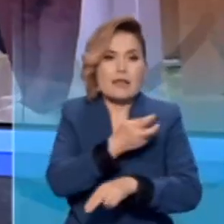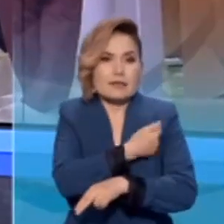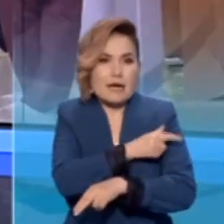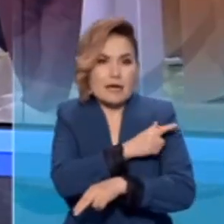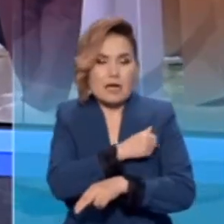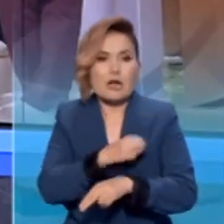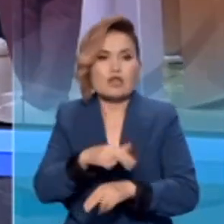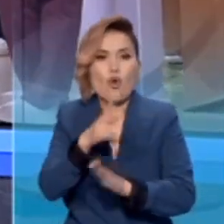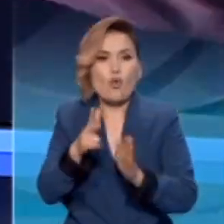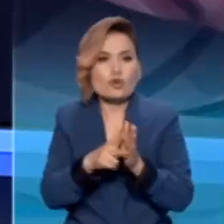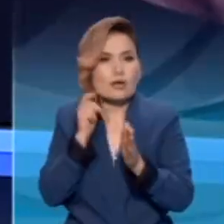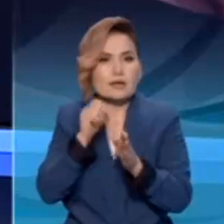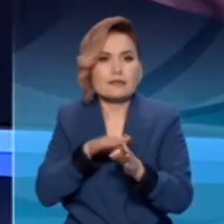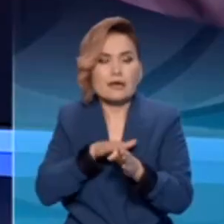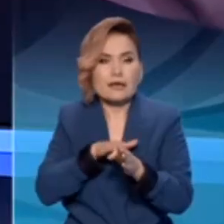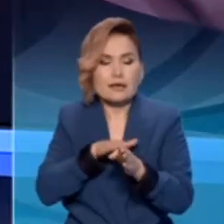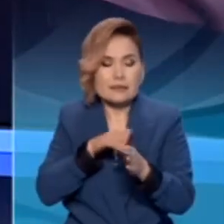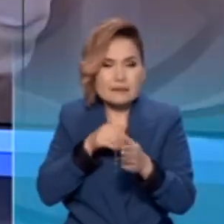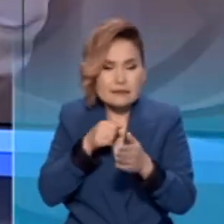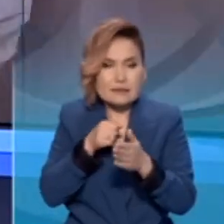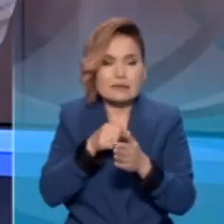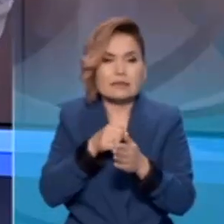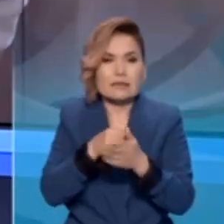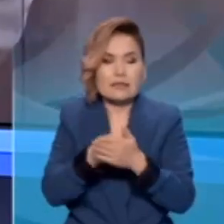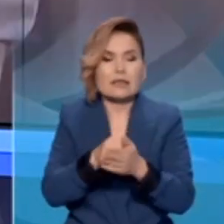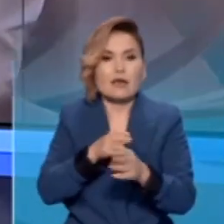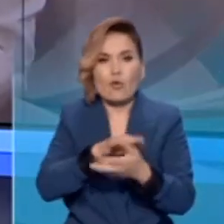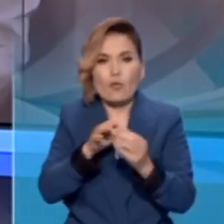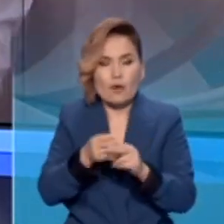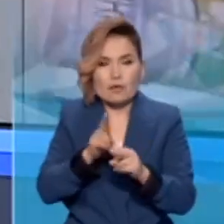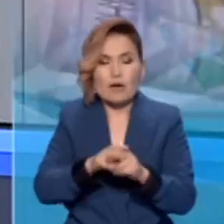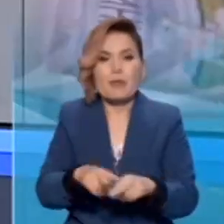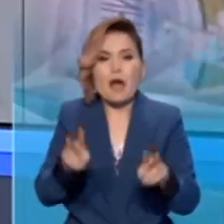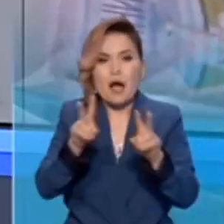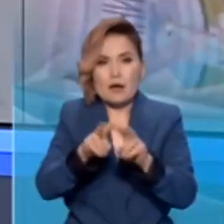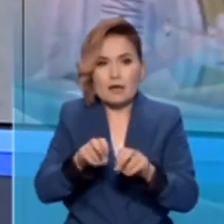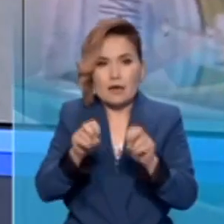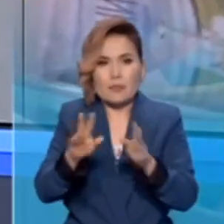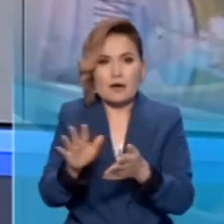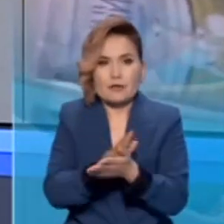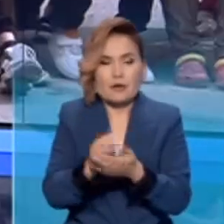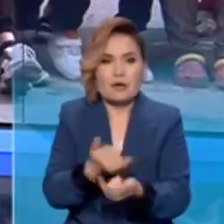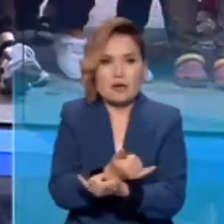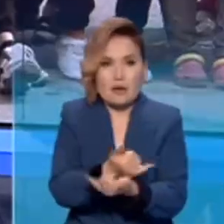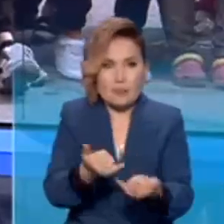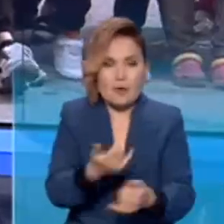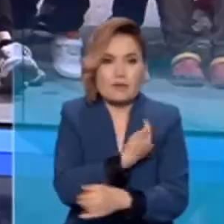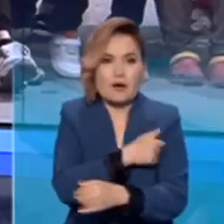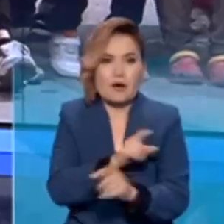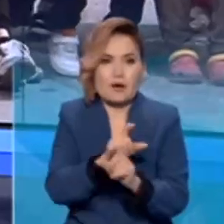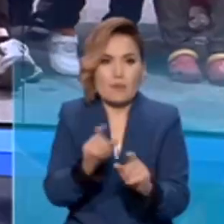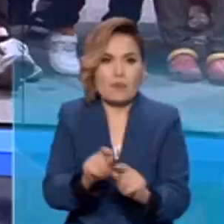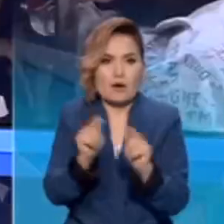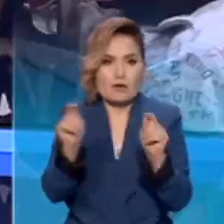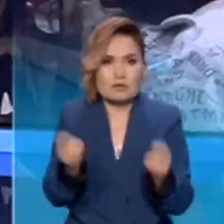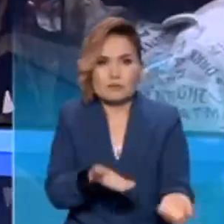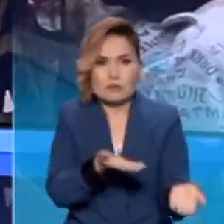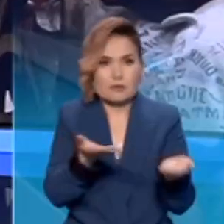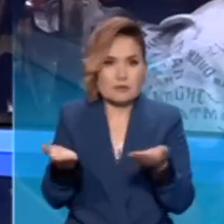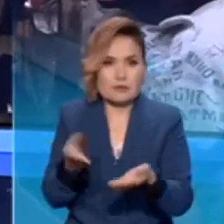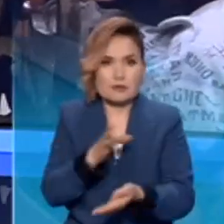18 жасқа дейінгі балаларды ешқандай тіркеусіз жаппай тексеру үшін арнайы ашық есік күнін ұйымдастырды.